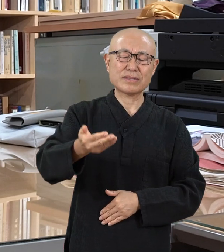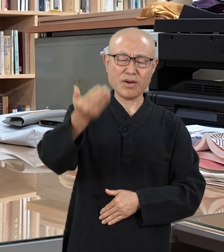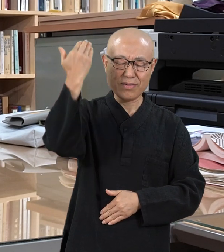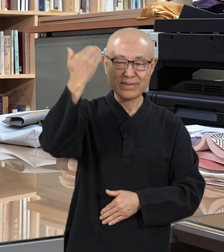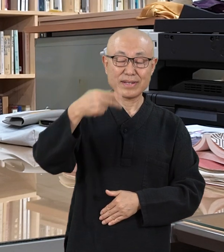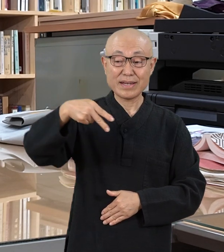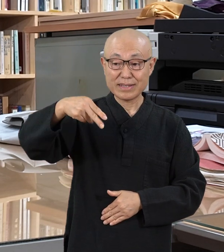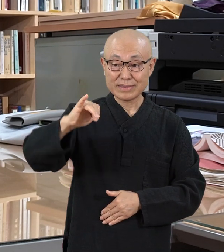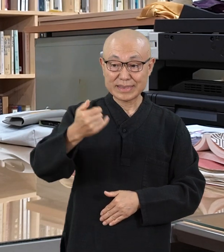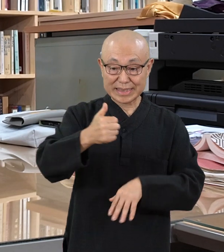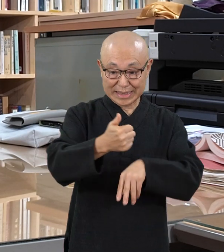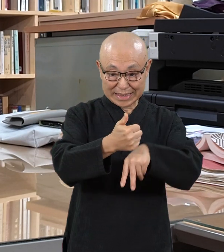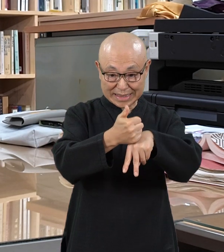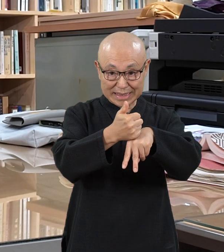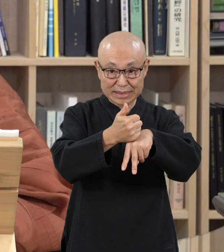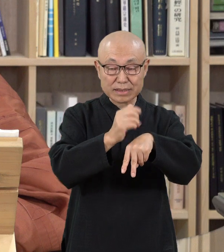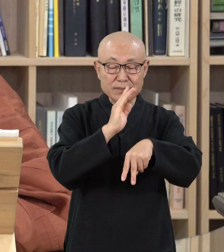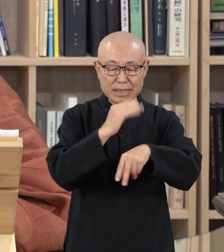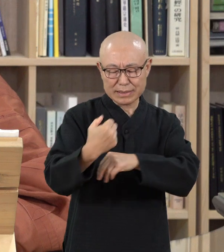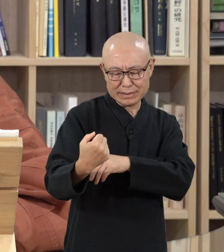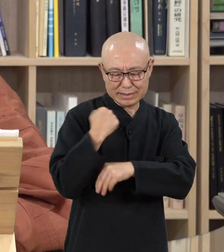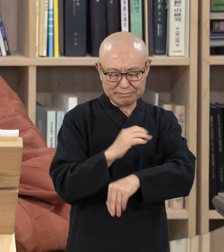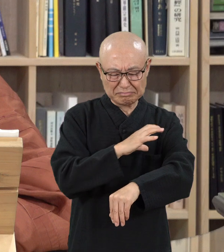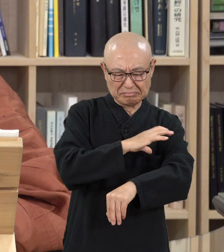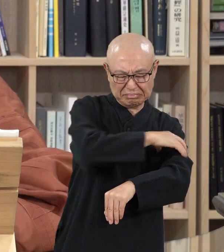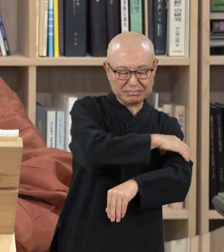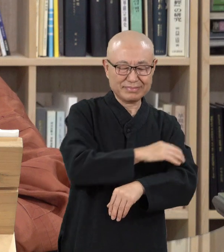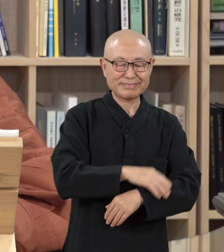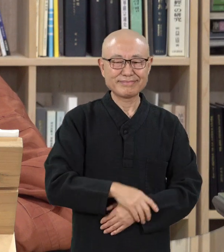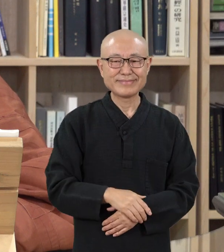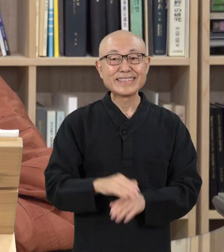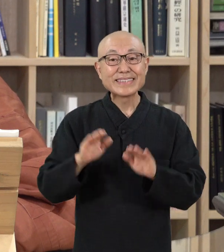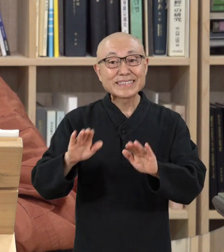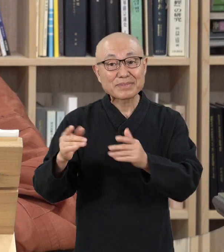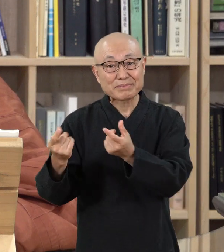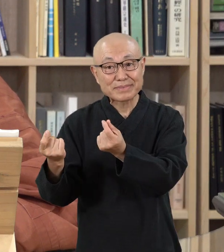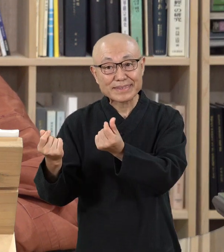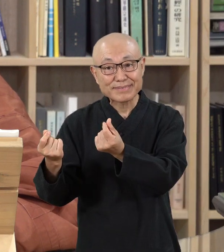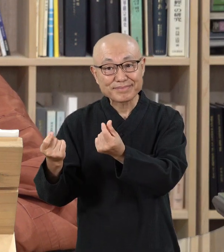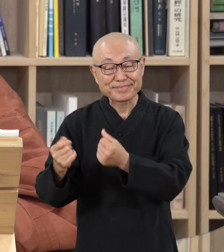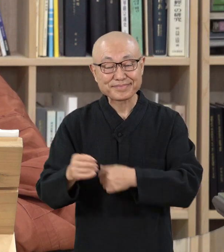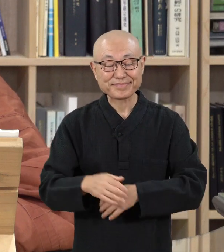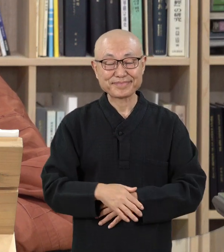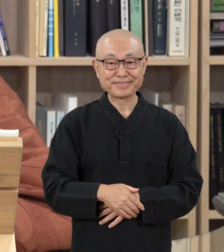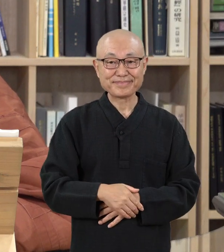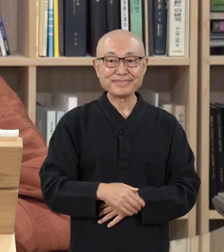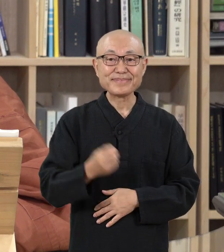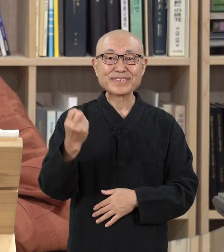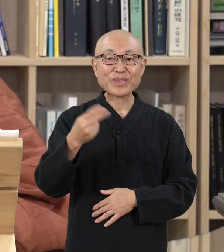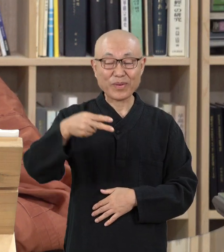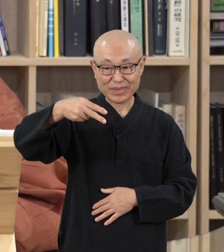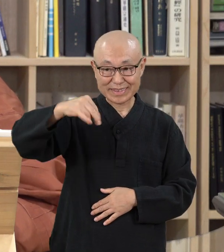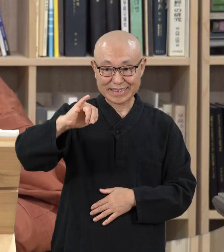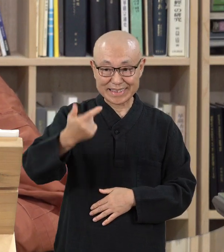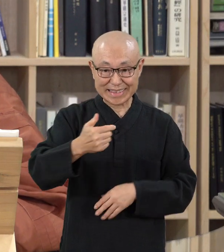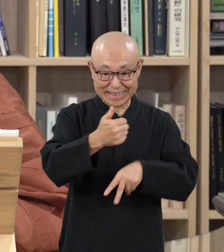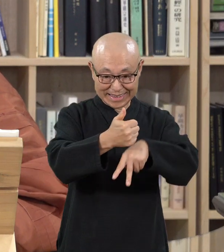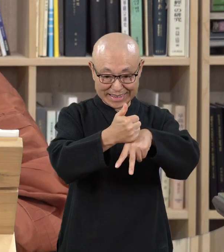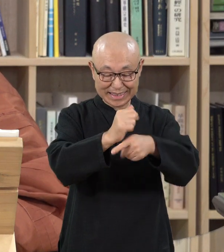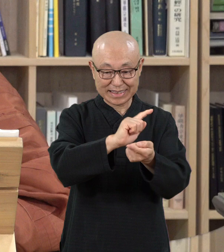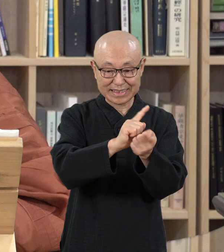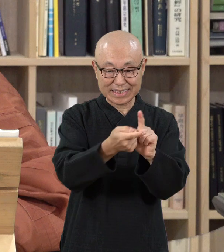신의 존재가 절대적이고 그것은 지금도 마찬가지입니다. 그리고 신을